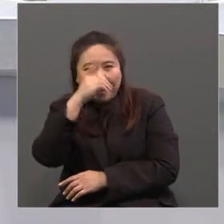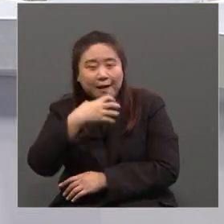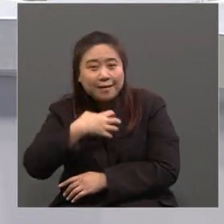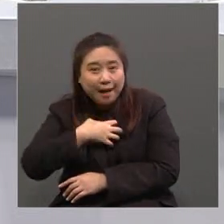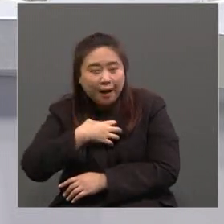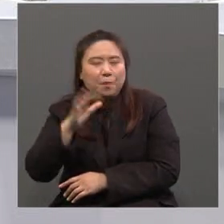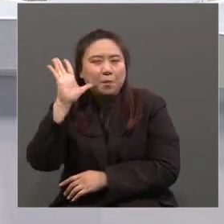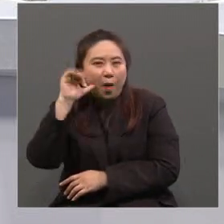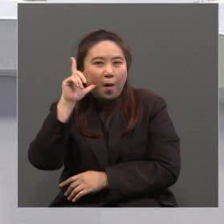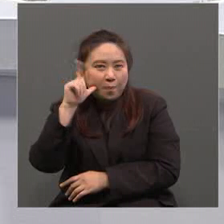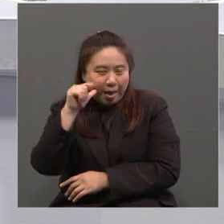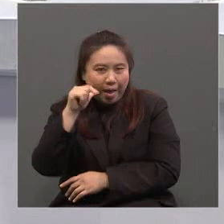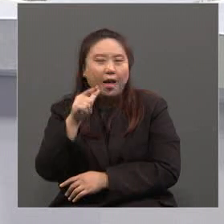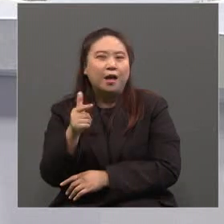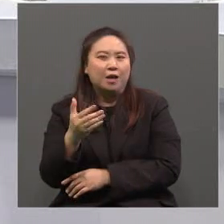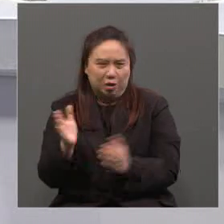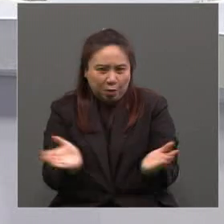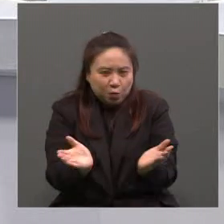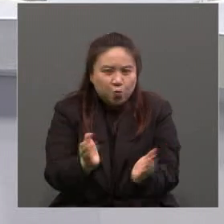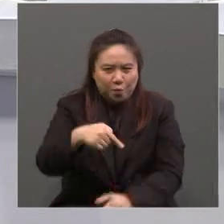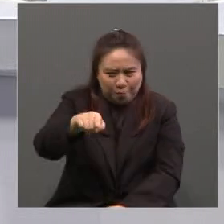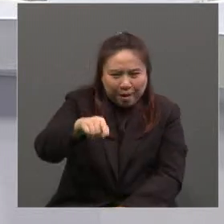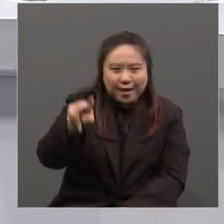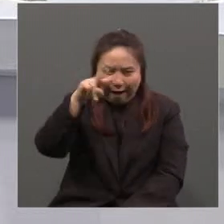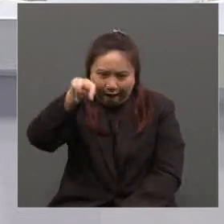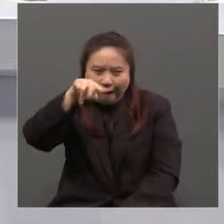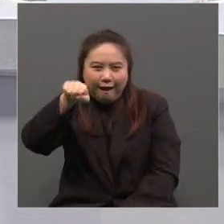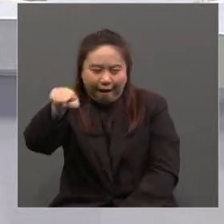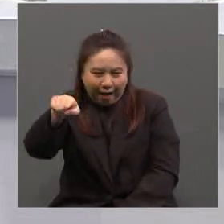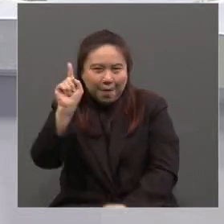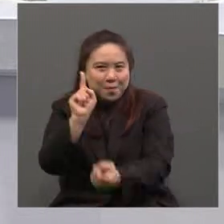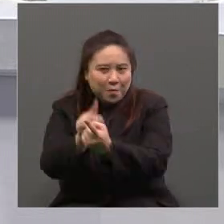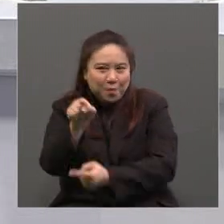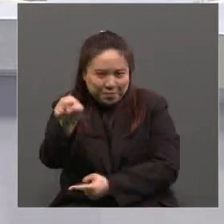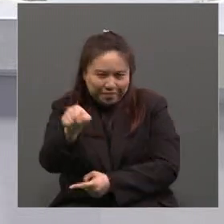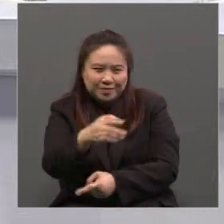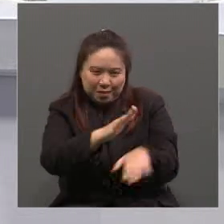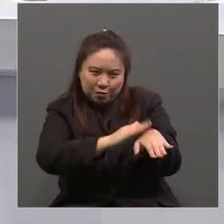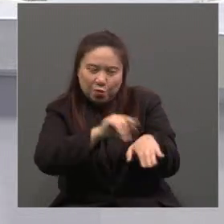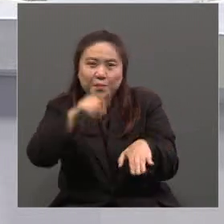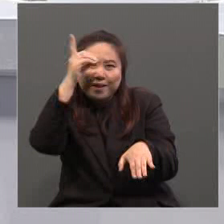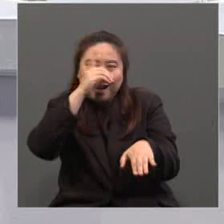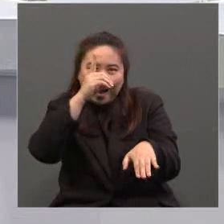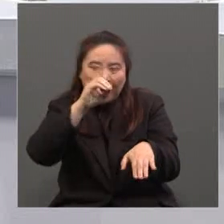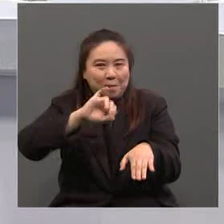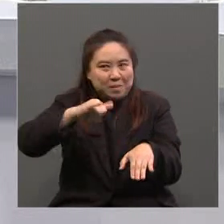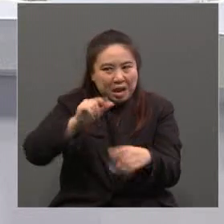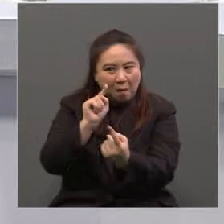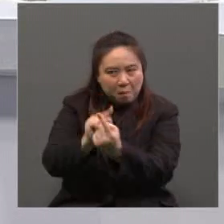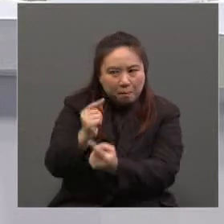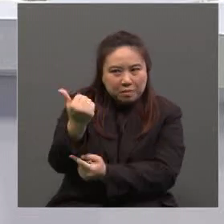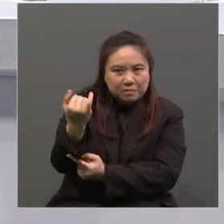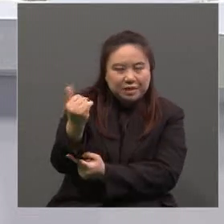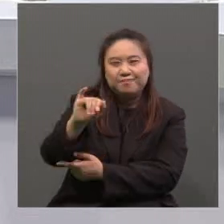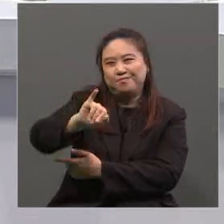่พ่อแม่นะคะผู้ปกครองหลายคนให้การสนับสนุนเลยไปหาโมเดลลิ่งเจอดีก็ดีไปเจอไม่ดีเนี่ยอันตรายนะคะ อ